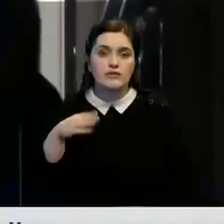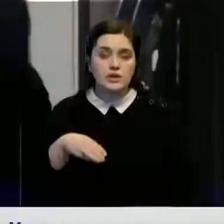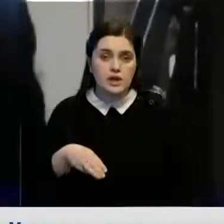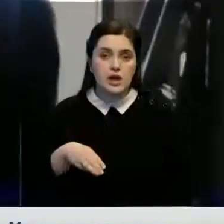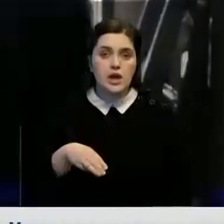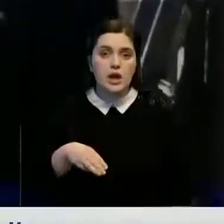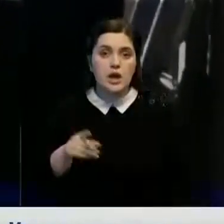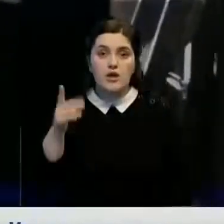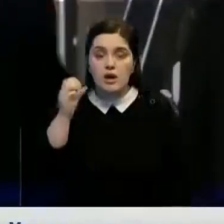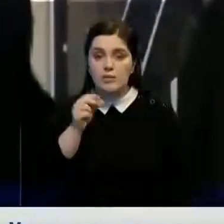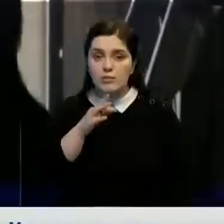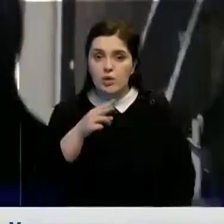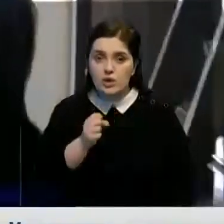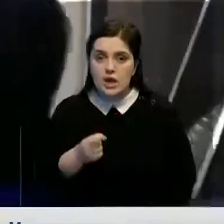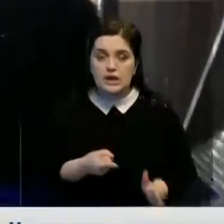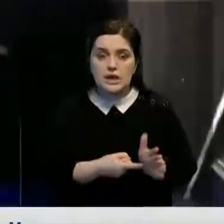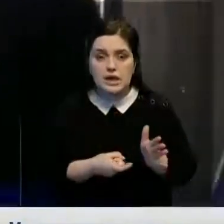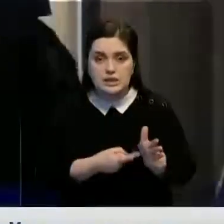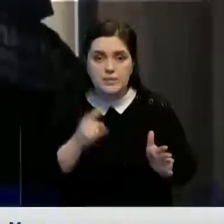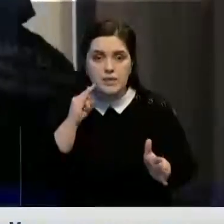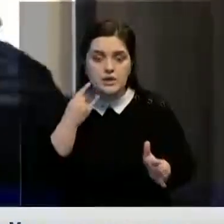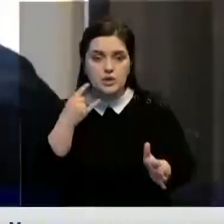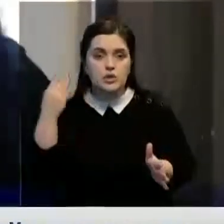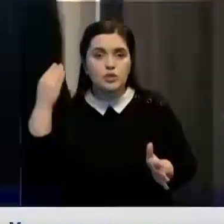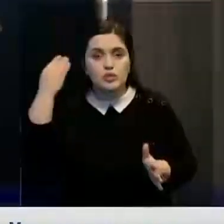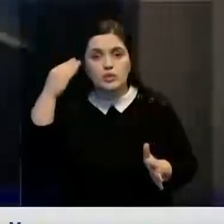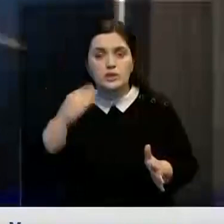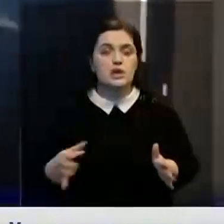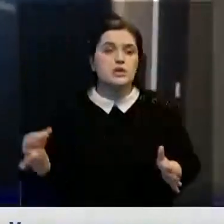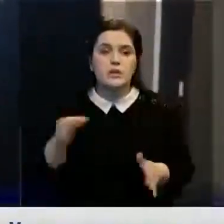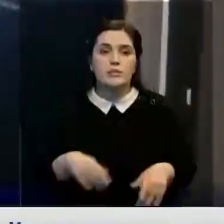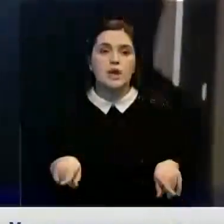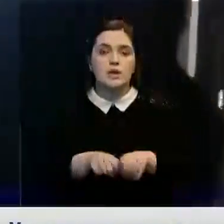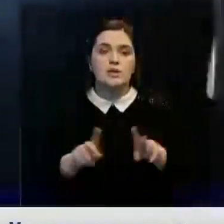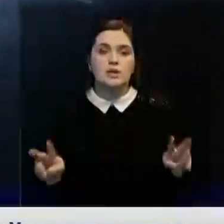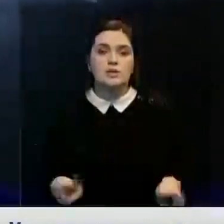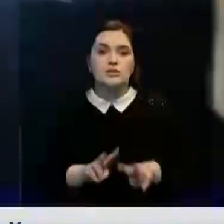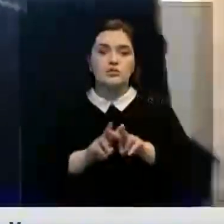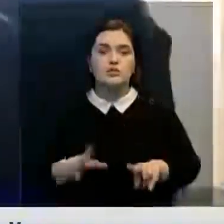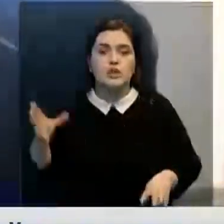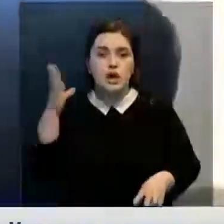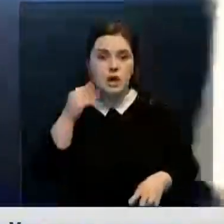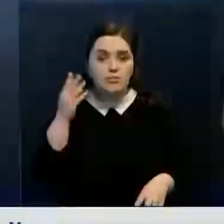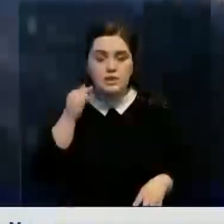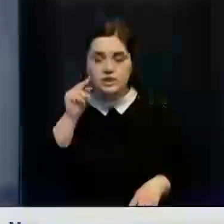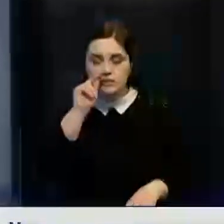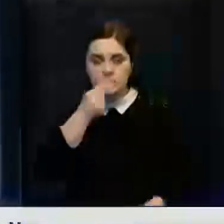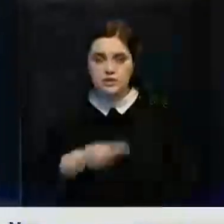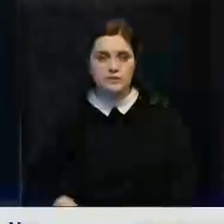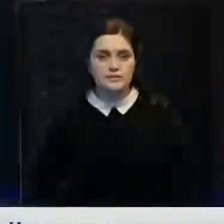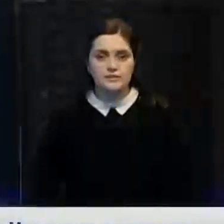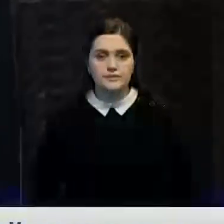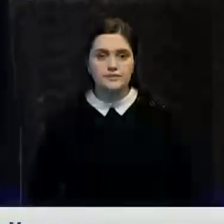мегаватт. Находились они в Акмолинской, Карагандинской, Павлодарской и Туркестанской областях, и также в Нур-Султане, Алматы и